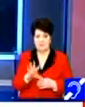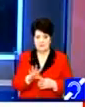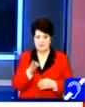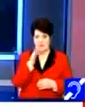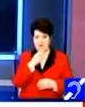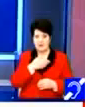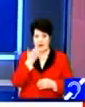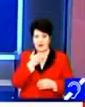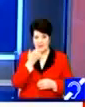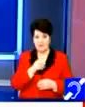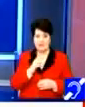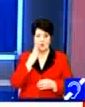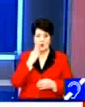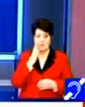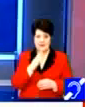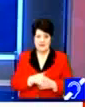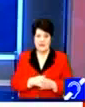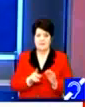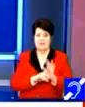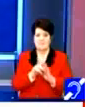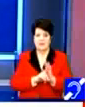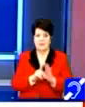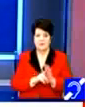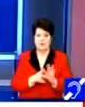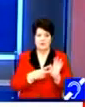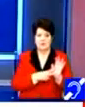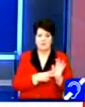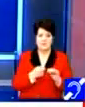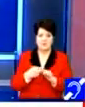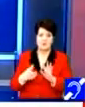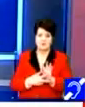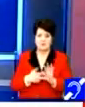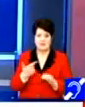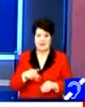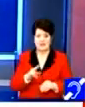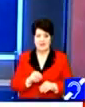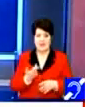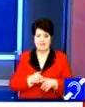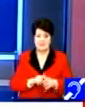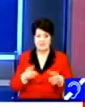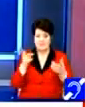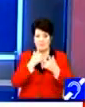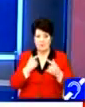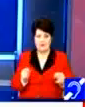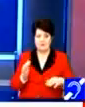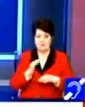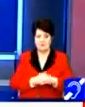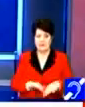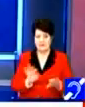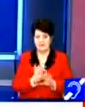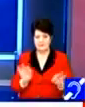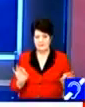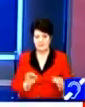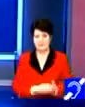Vremea se menține caldă și în România. Temperaturile se vor situa între 7 și 18 grade Celsius. Acestea au fost informațiile. Să aveți o seară cât